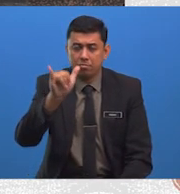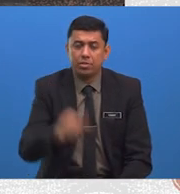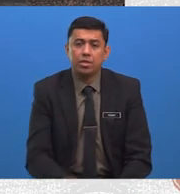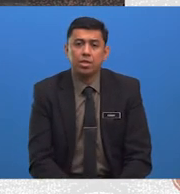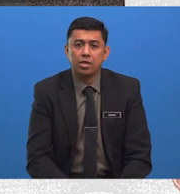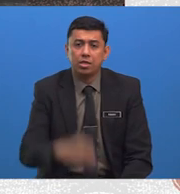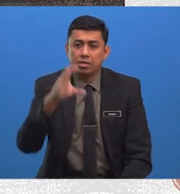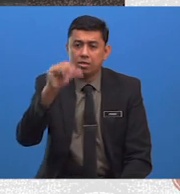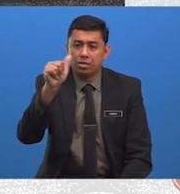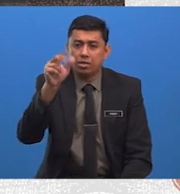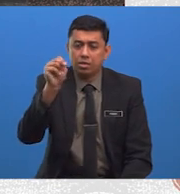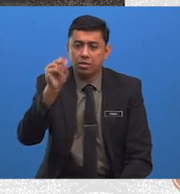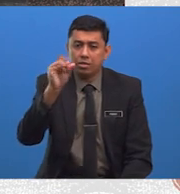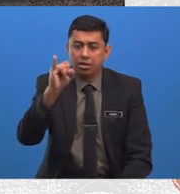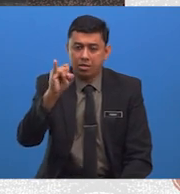candi